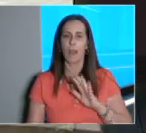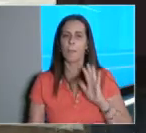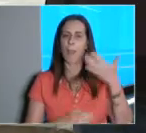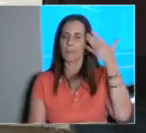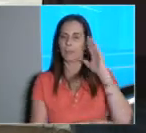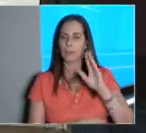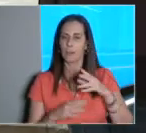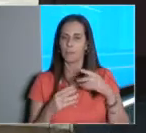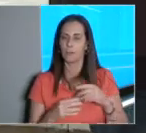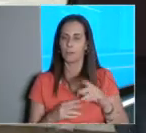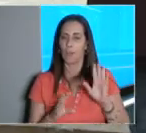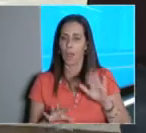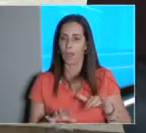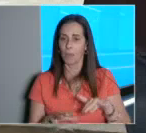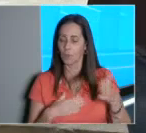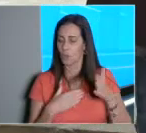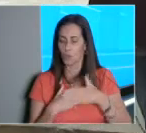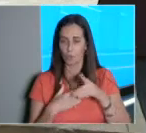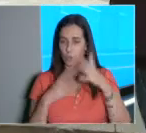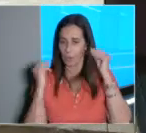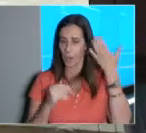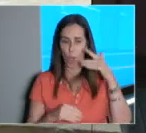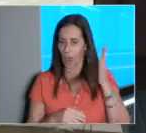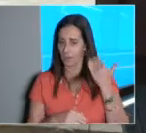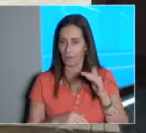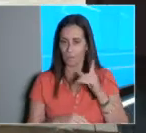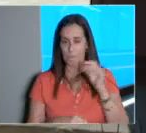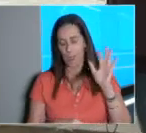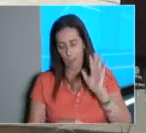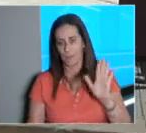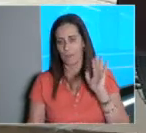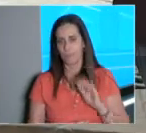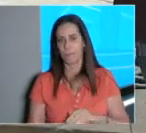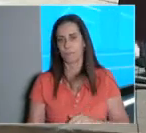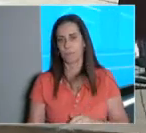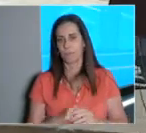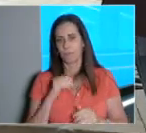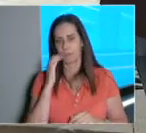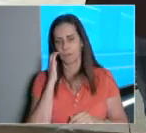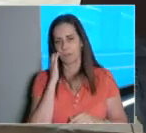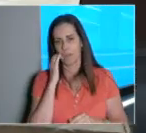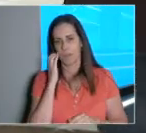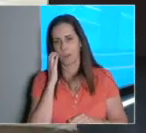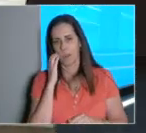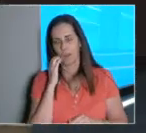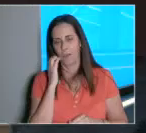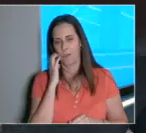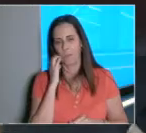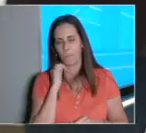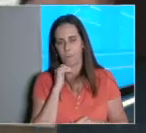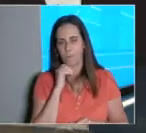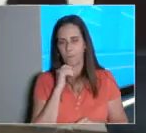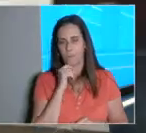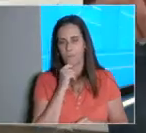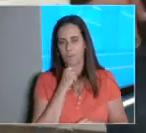המדינה? גם רעייתו של מייסד המדינה שלנו, ראש הממשלה הראשון, אומרים שהיא לא הייתה 100%. אמת. לא הייתה 100%, אבל היא לא... בסדר. אני